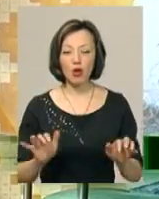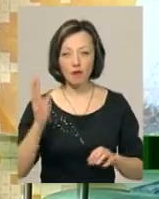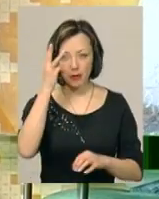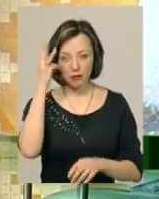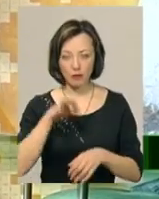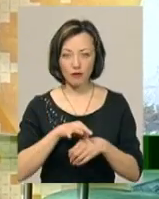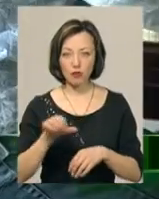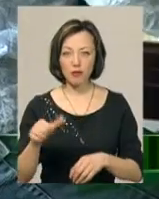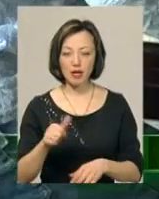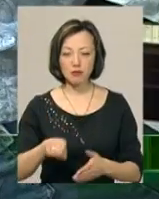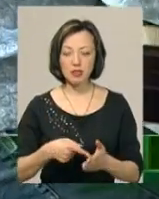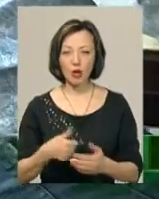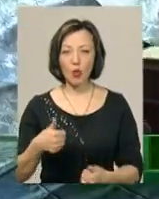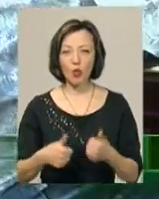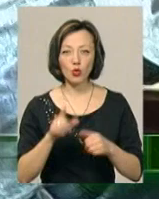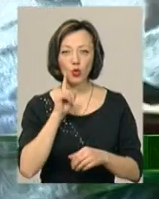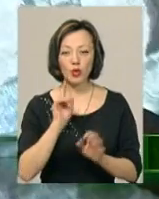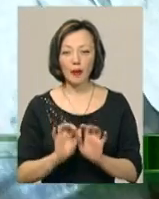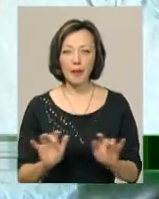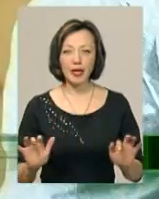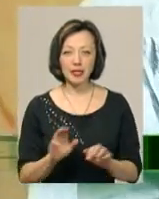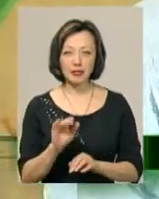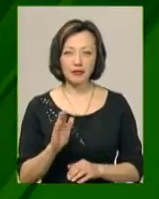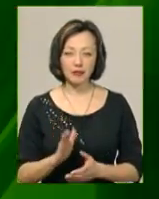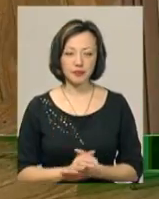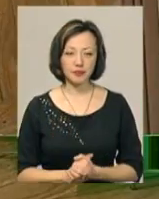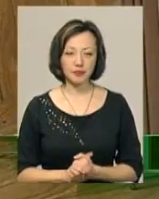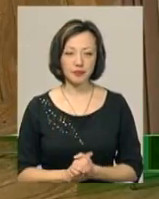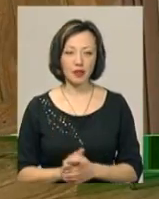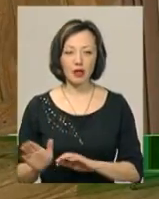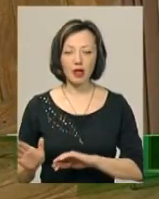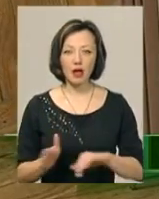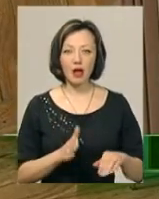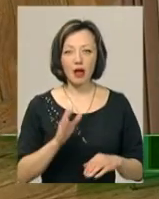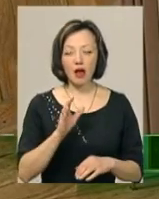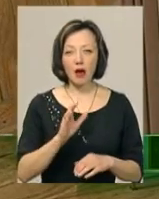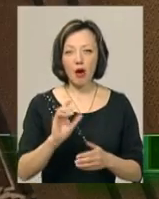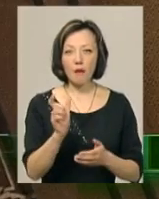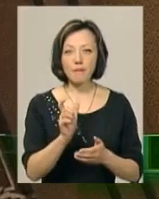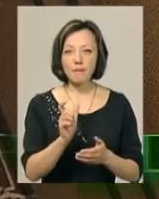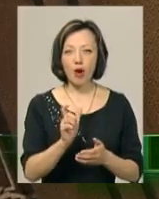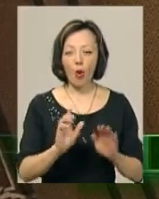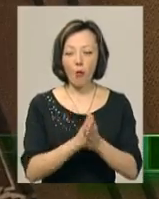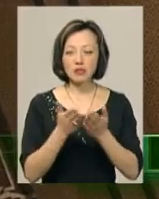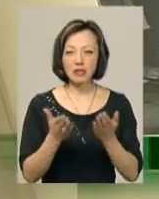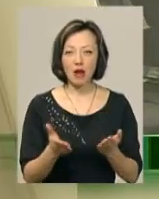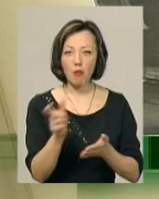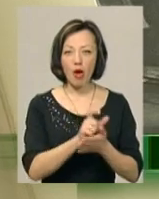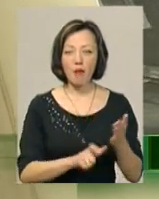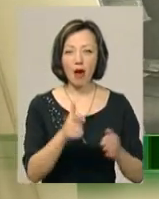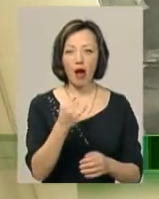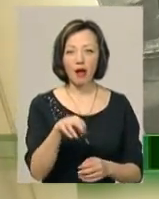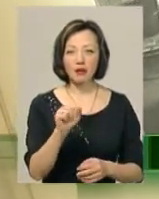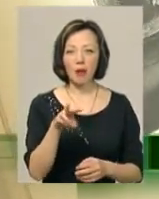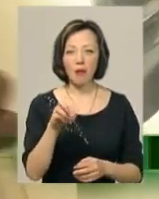Хмельницькому проведуть перший міський конкурс юних піаністів. Кобзар – поема «Гайдамаки». У Хмельницькому представили